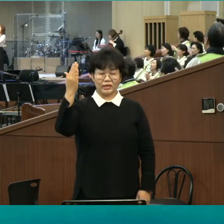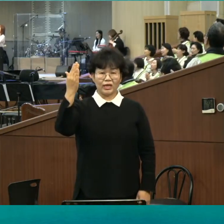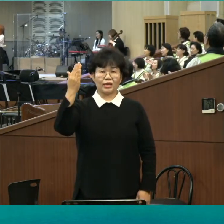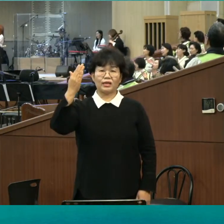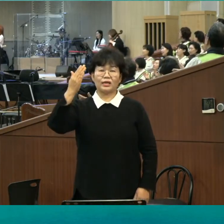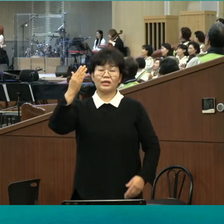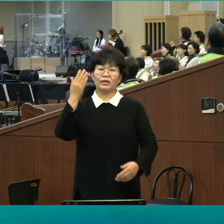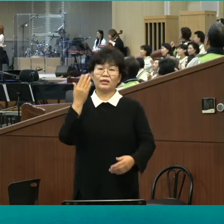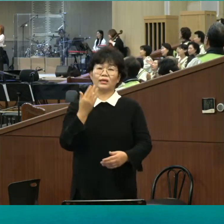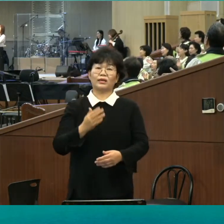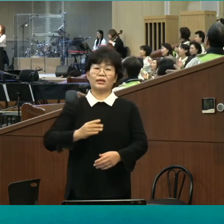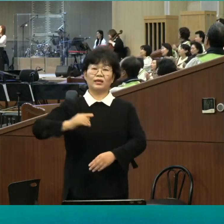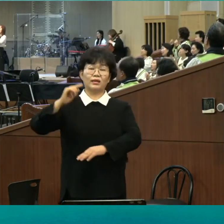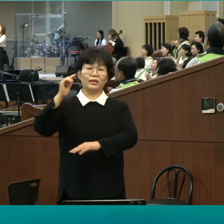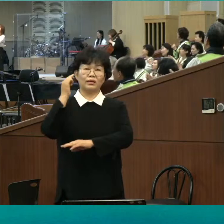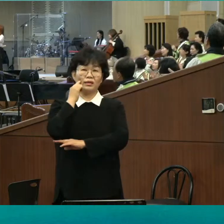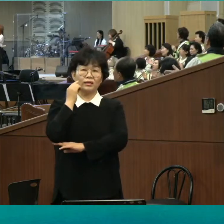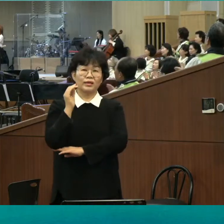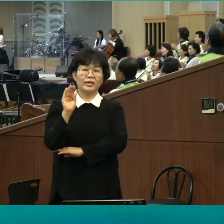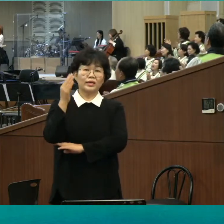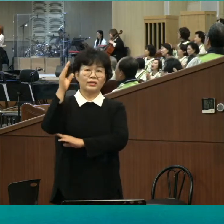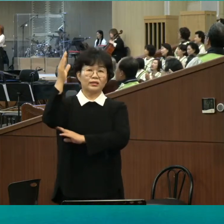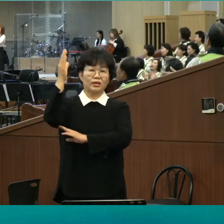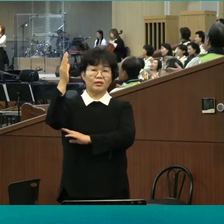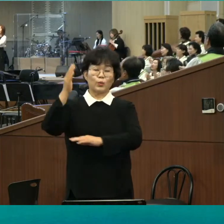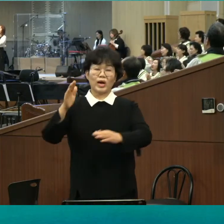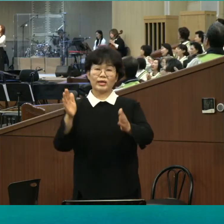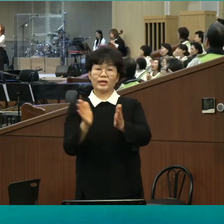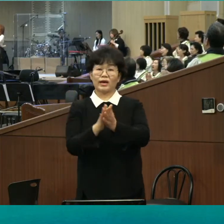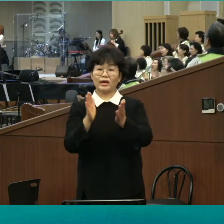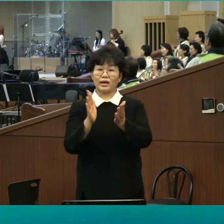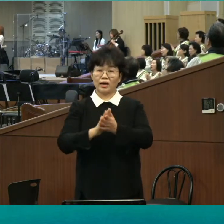되시네. 영광